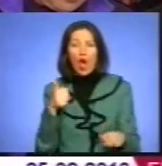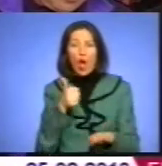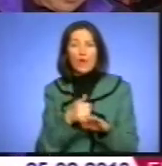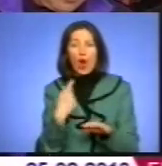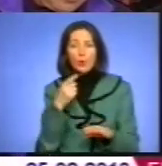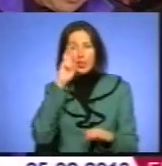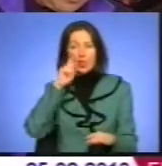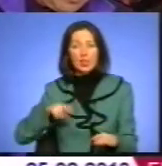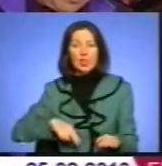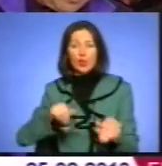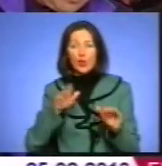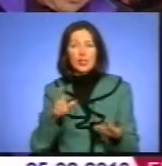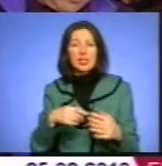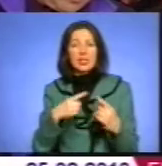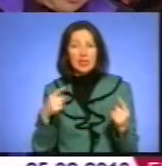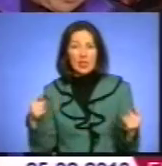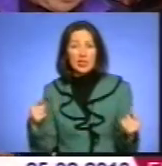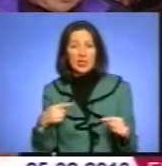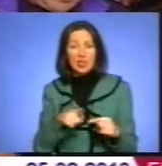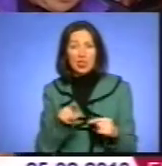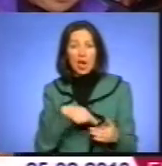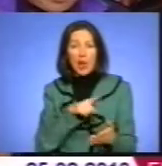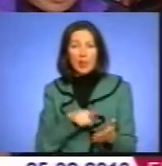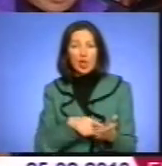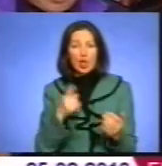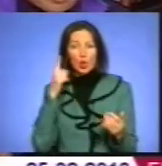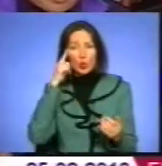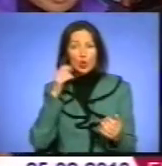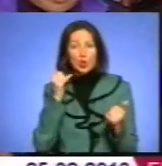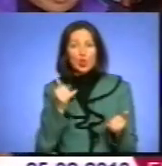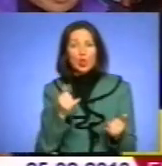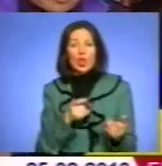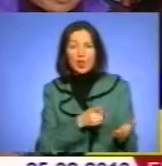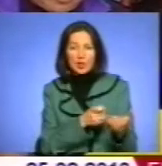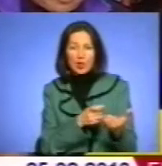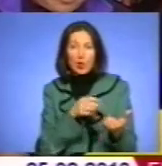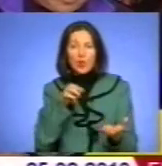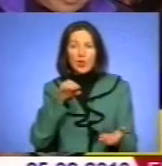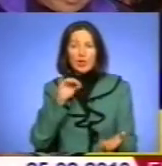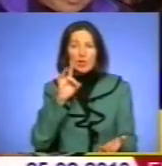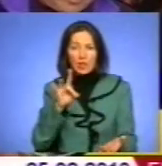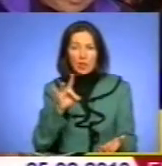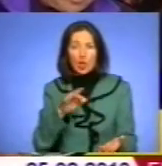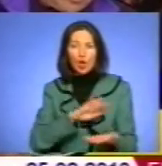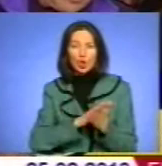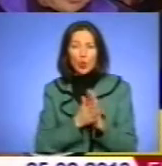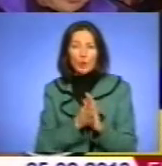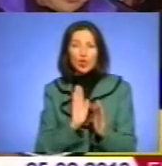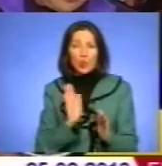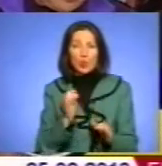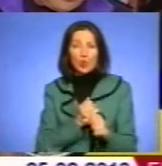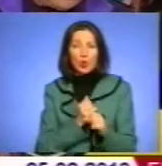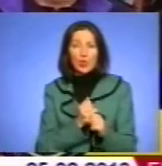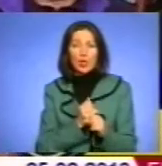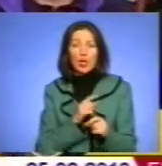і у вирішенні інших питань. Думаю, що сьогодні і стрілковий тир. Ми домовилися, що будемо робити